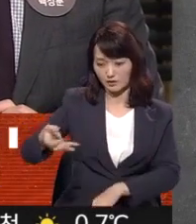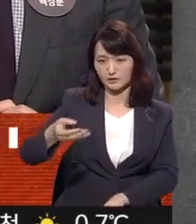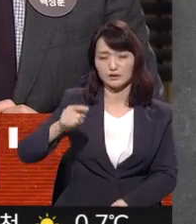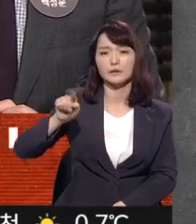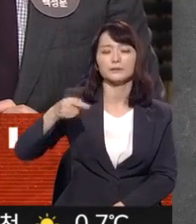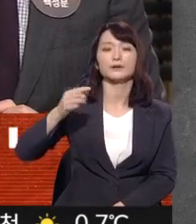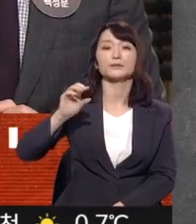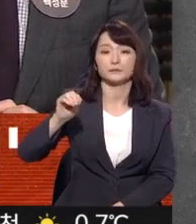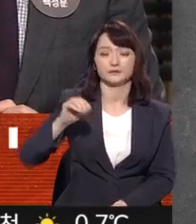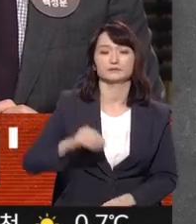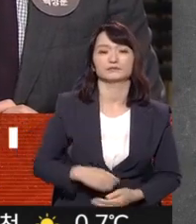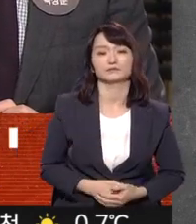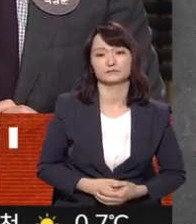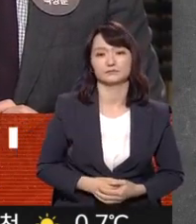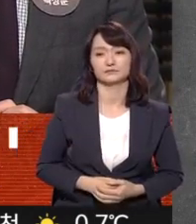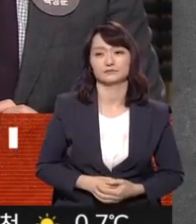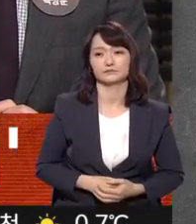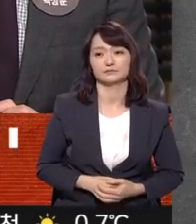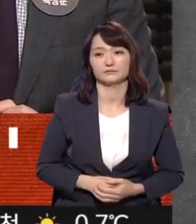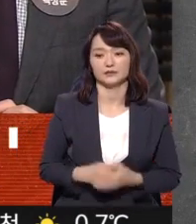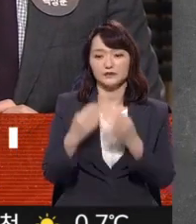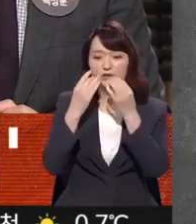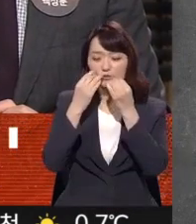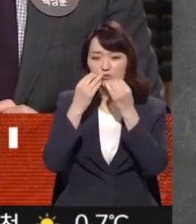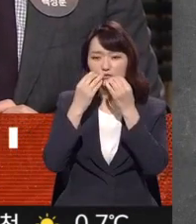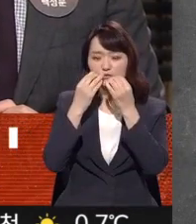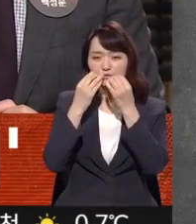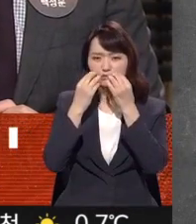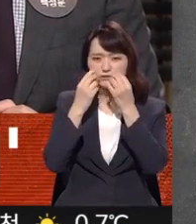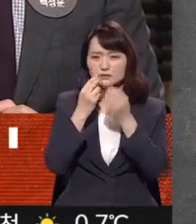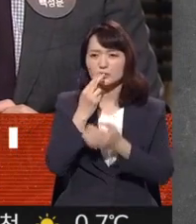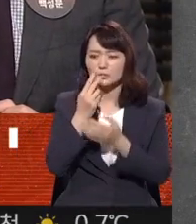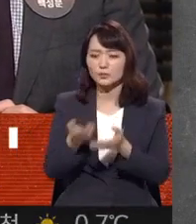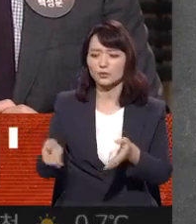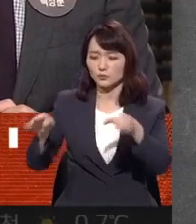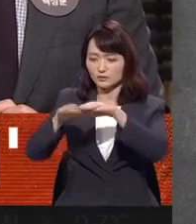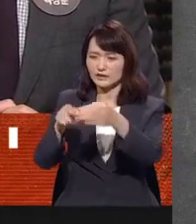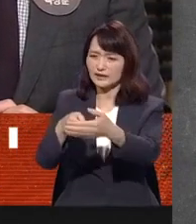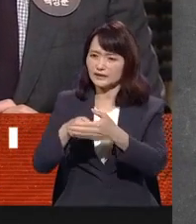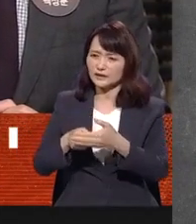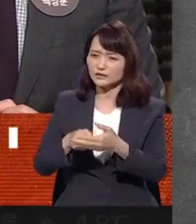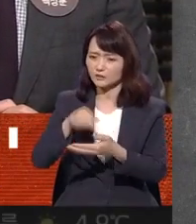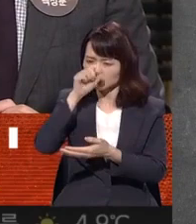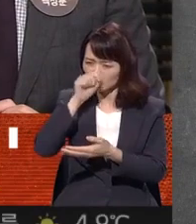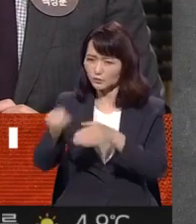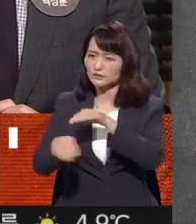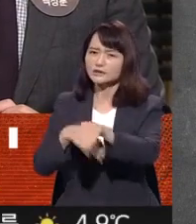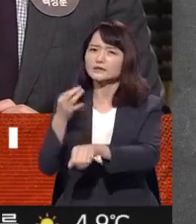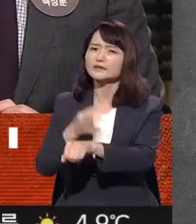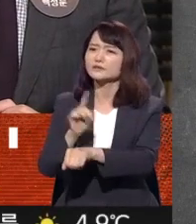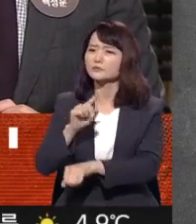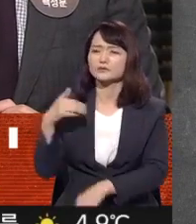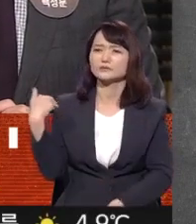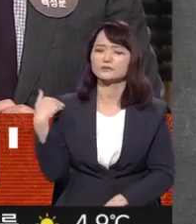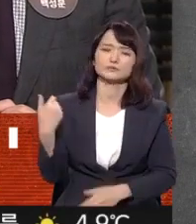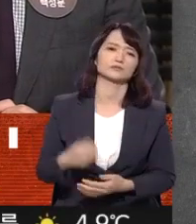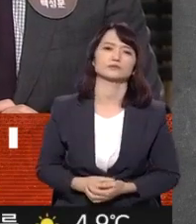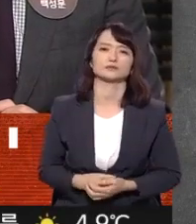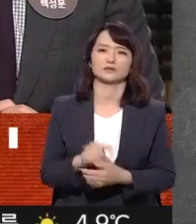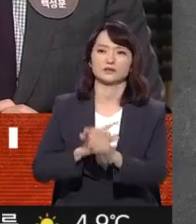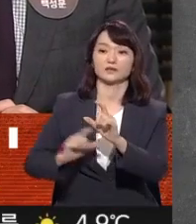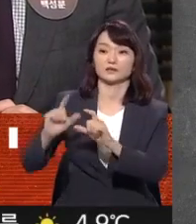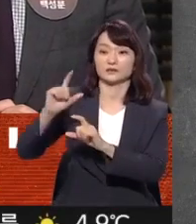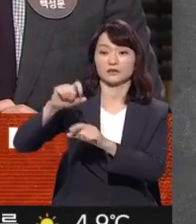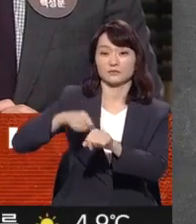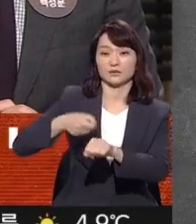저기 진행자 말씀하셨던 것처럼 쓰레기봉투가 바뀌어서 저 좋은 차를 사는지 모르겠는데 그 쓰레기 봉투가 맡기려던 배보다 배꼽이 더